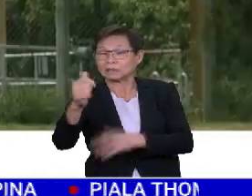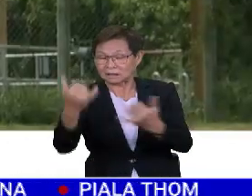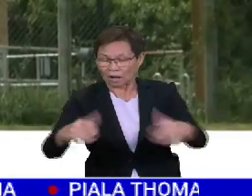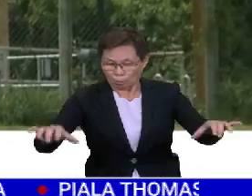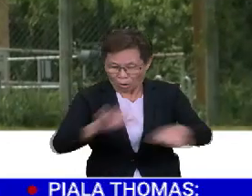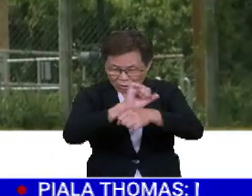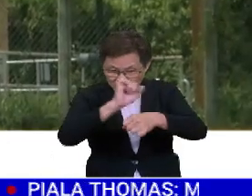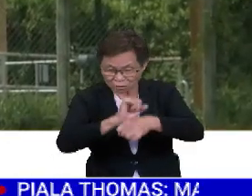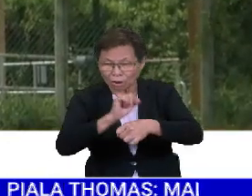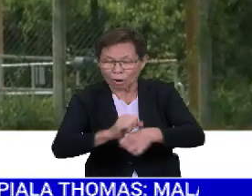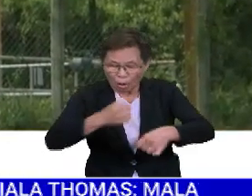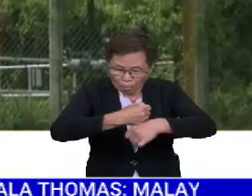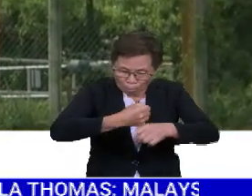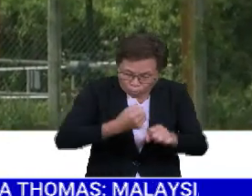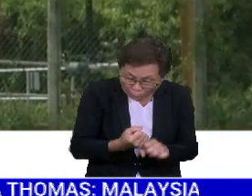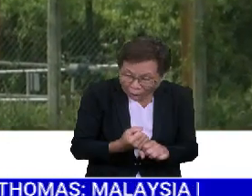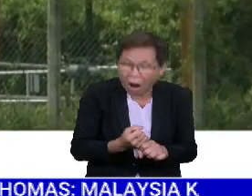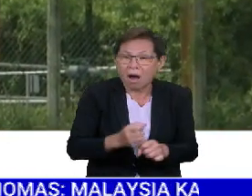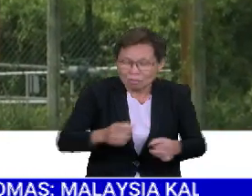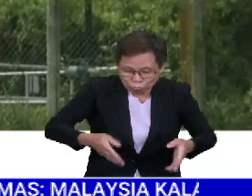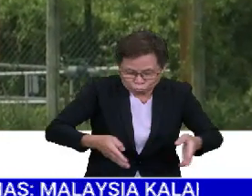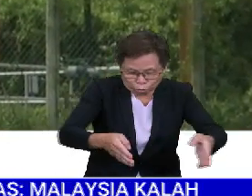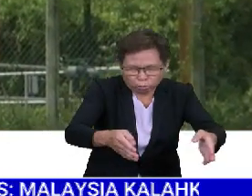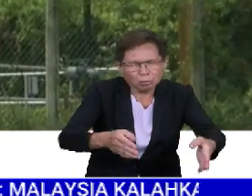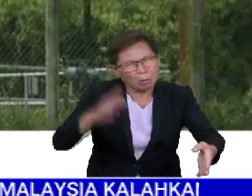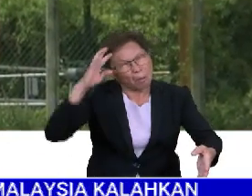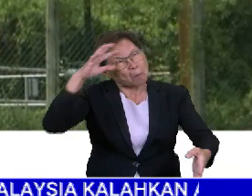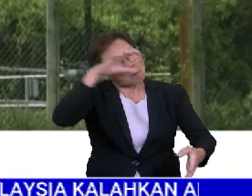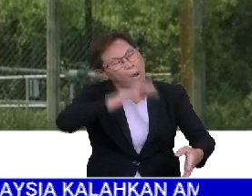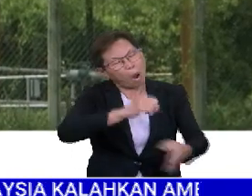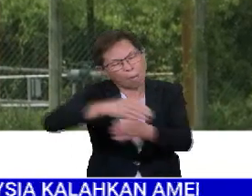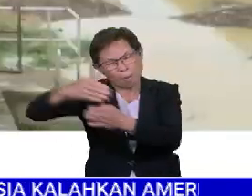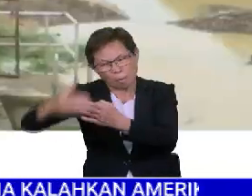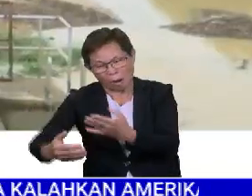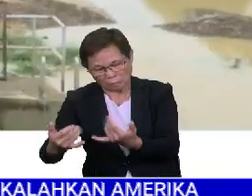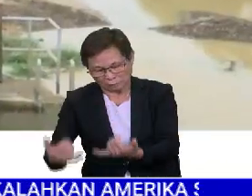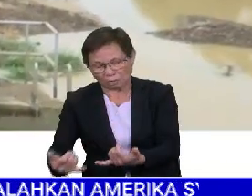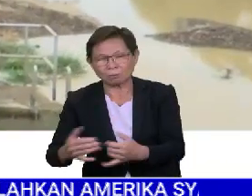kerja membelat terusan dan jangka dapat diselesaikan hari ini.